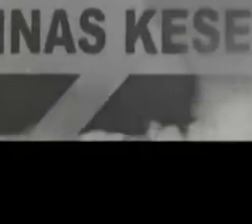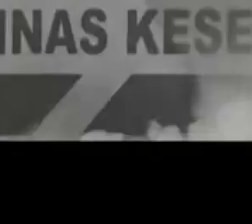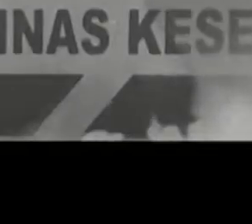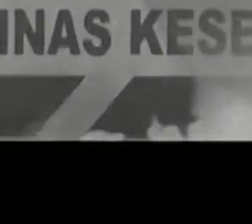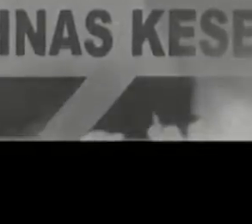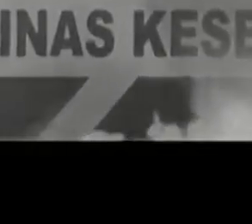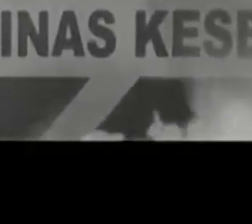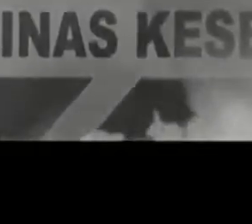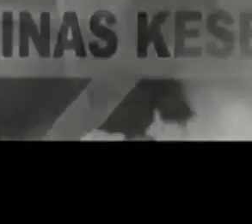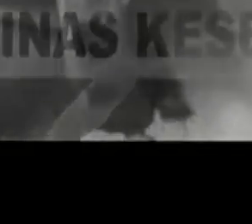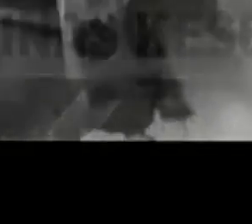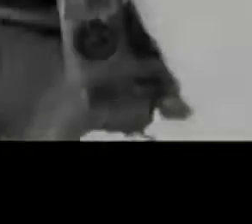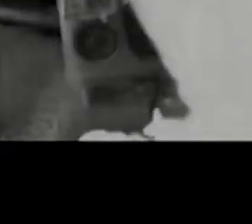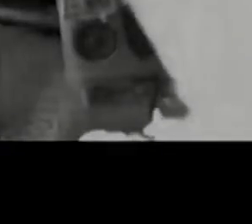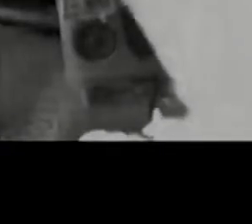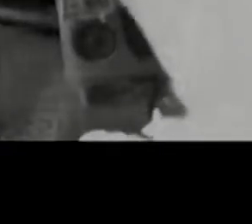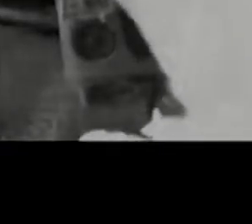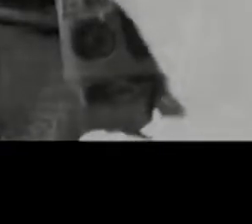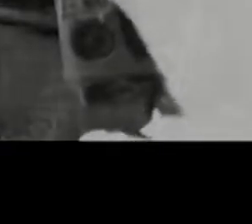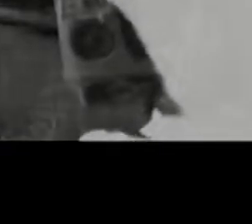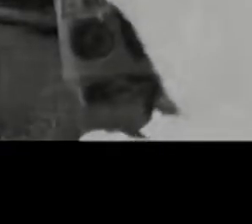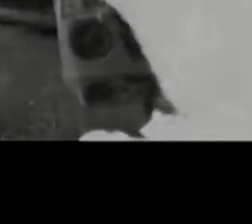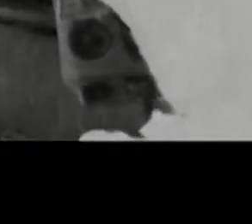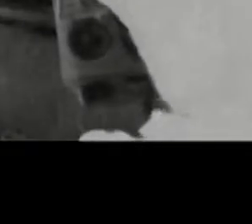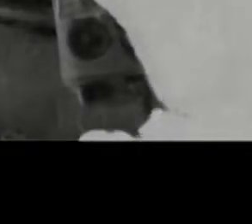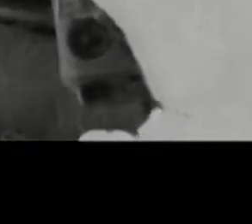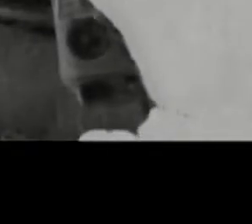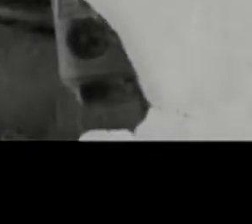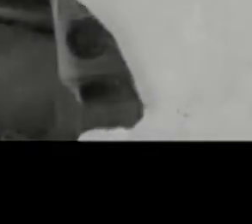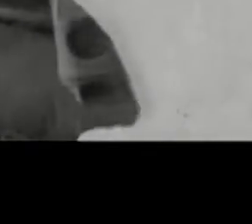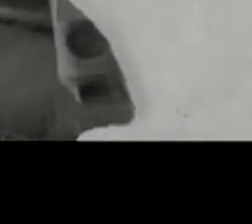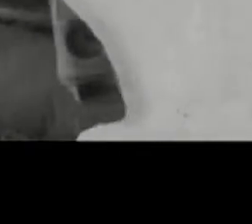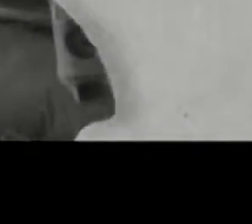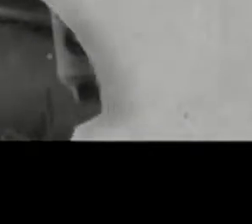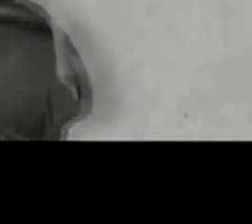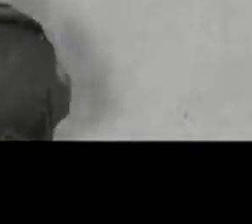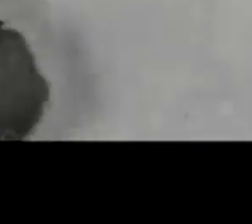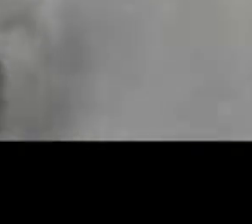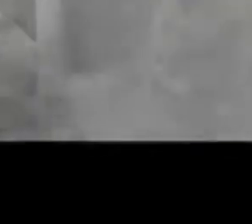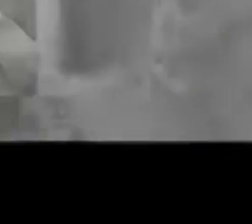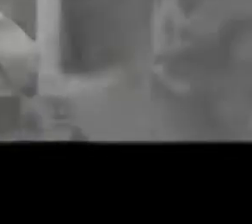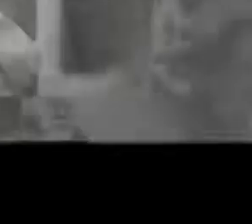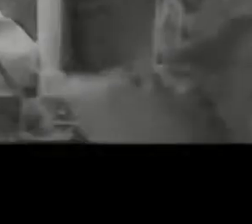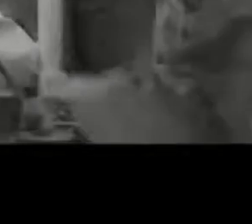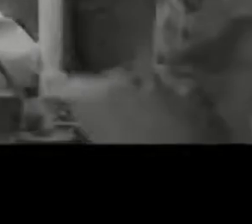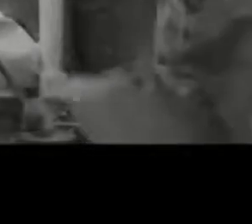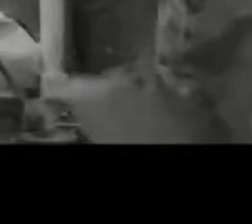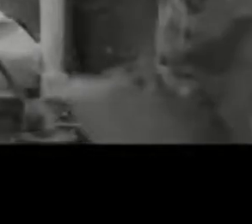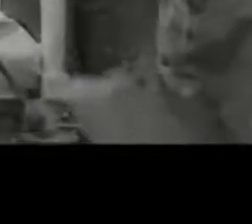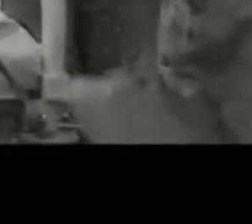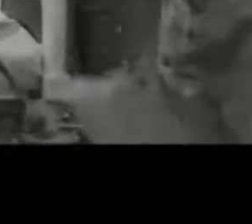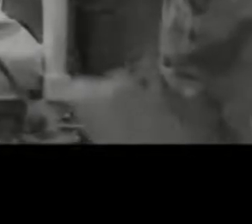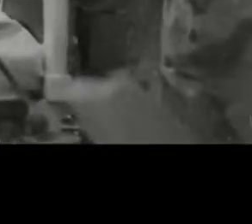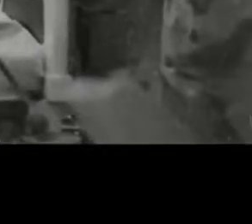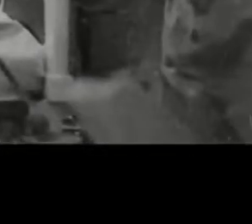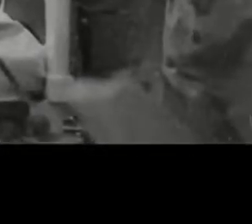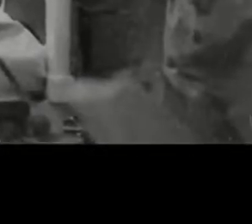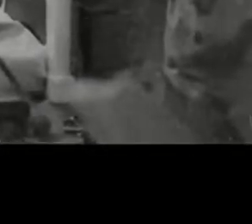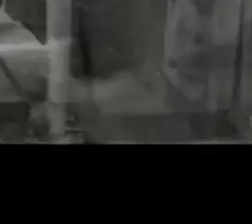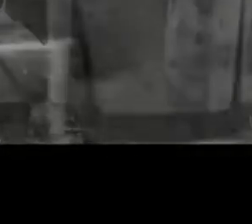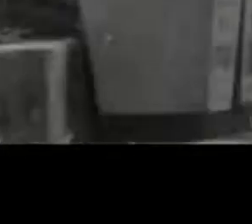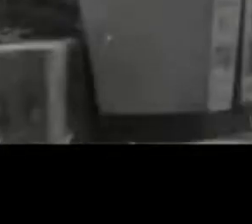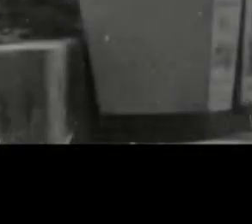ada mereka yang jatuh ada mereka yang sakit Ada mereka yang kehilangan ada mereka yang menyenangkan